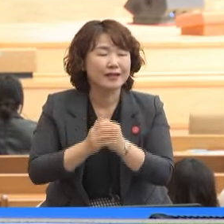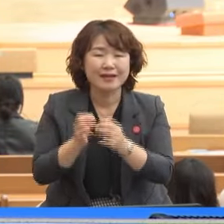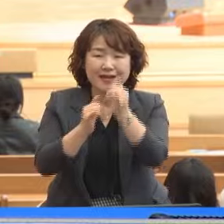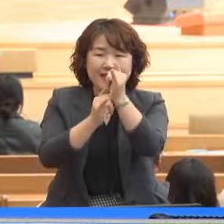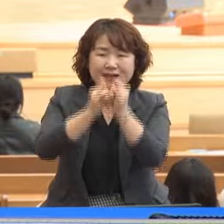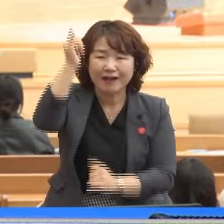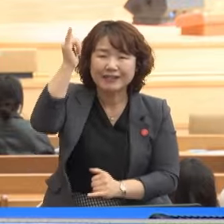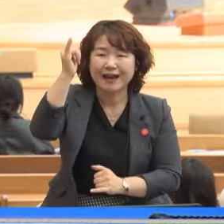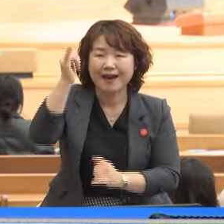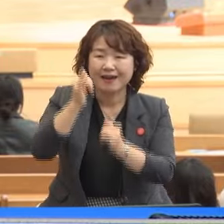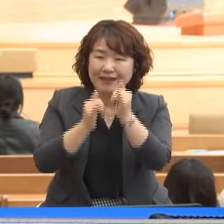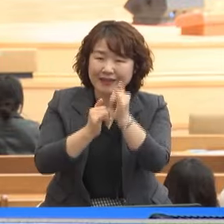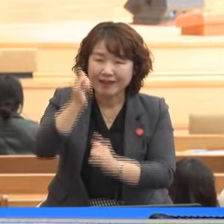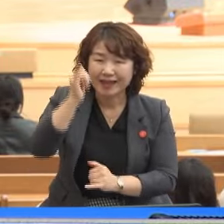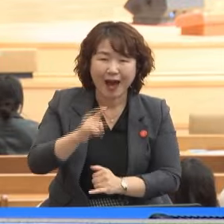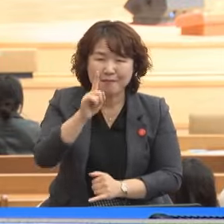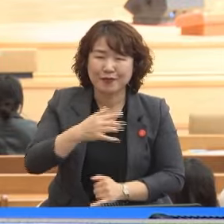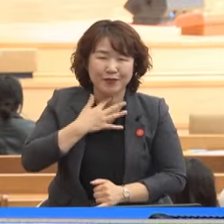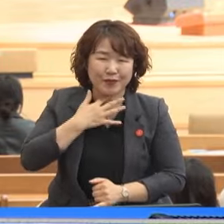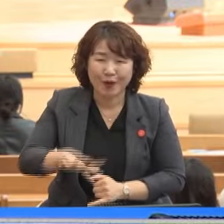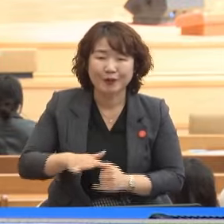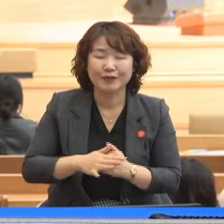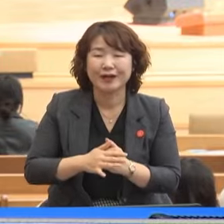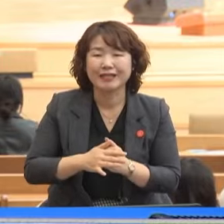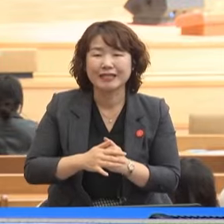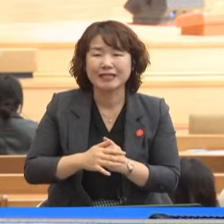역대급 추위가 기다리고 있다 그러잖아요.